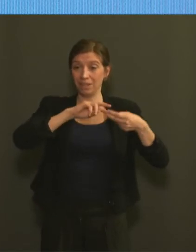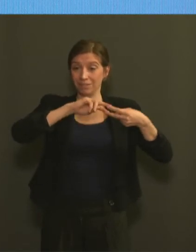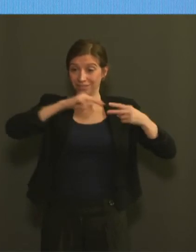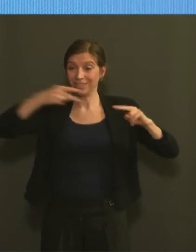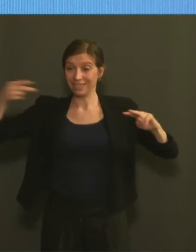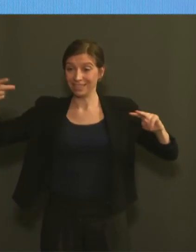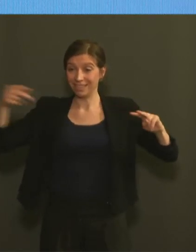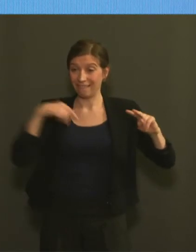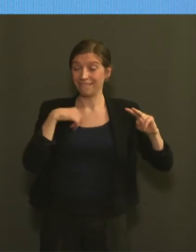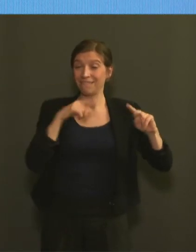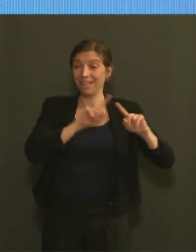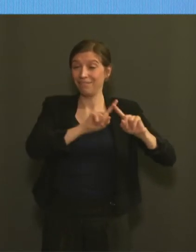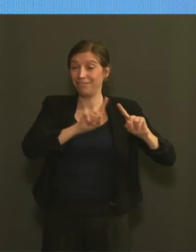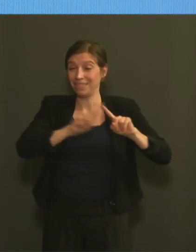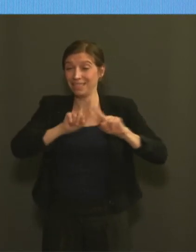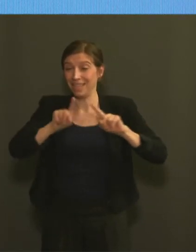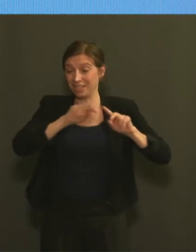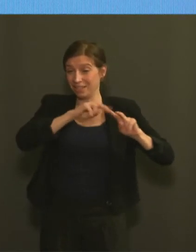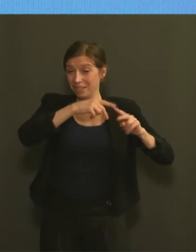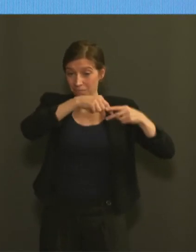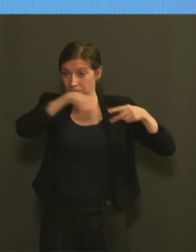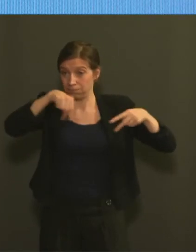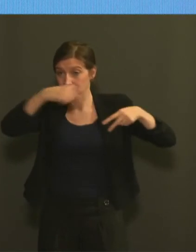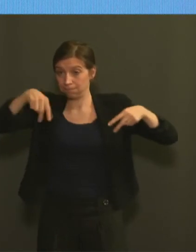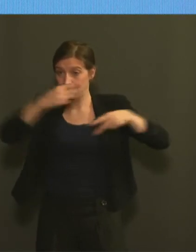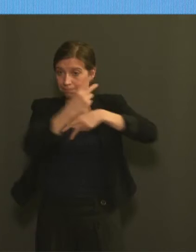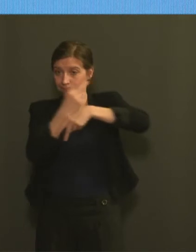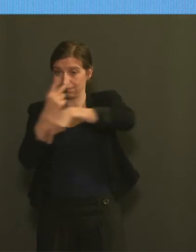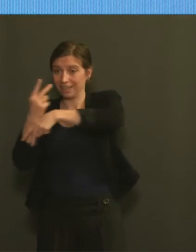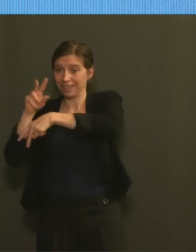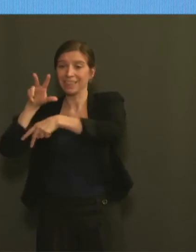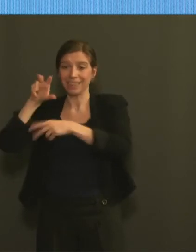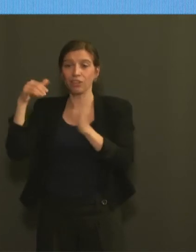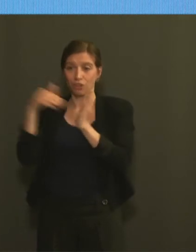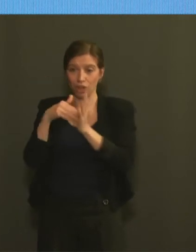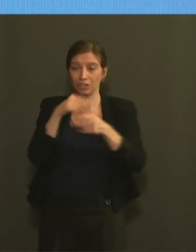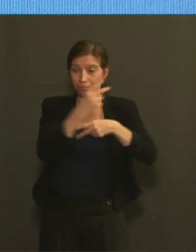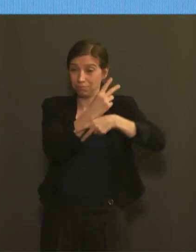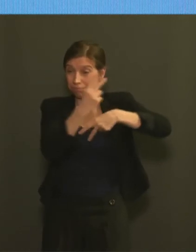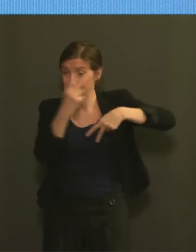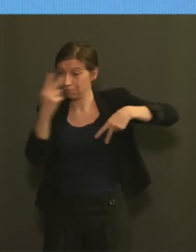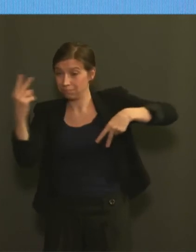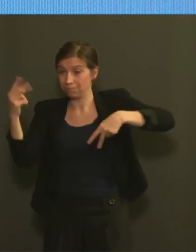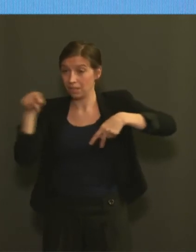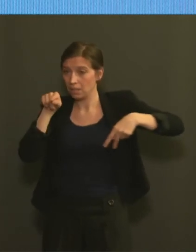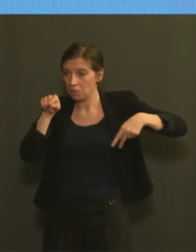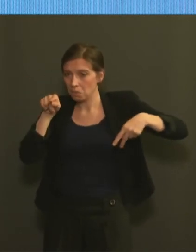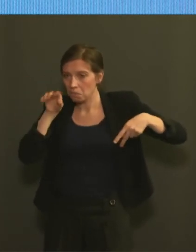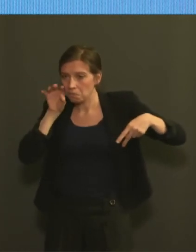twenty cmit à six haut d'article la seconde